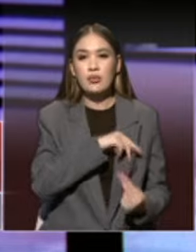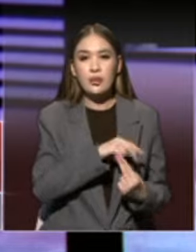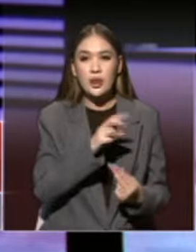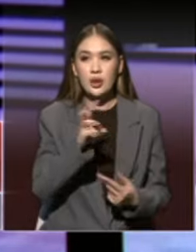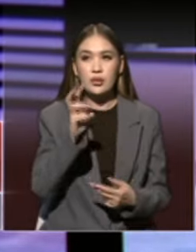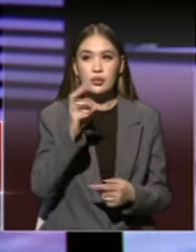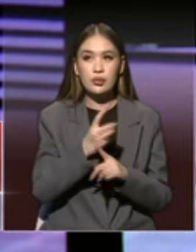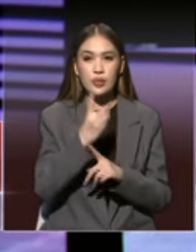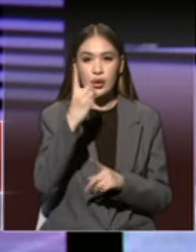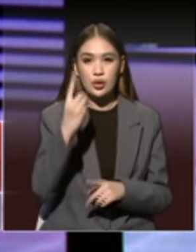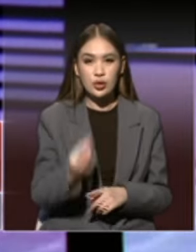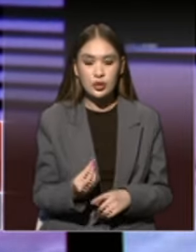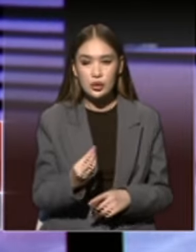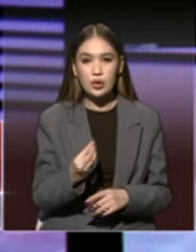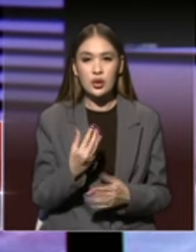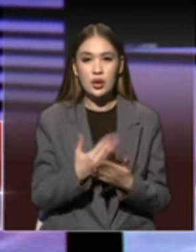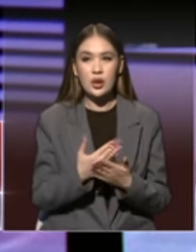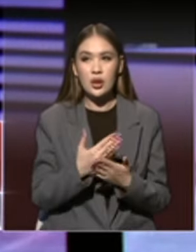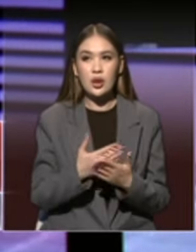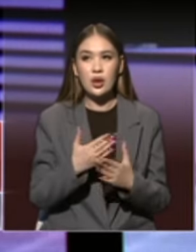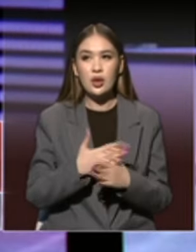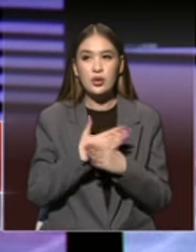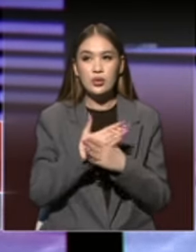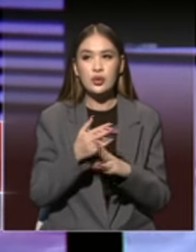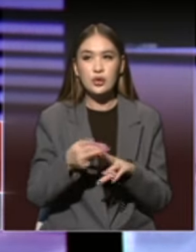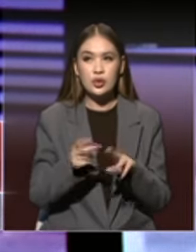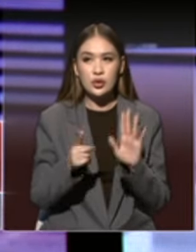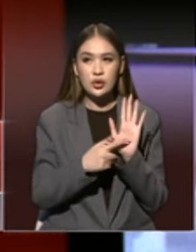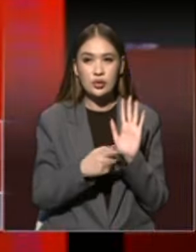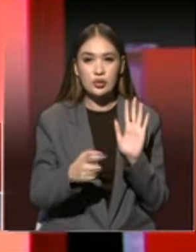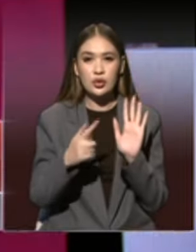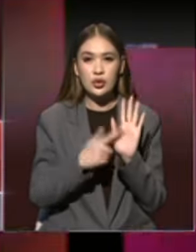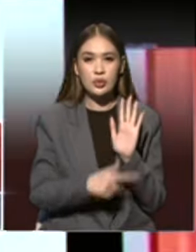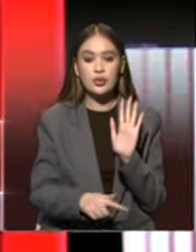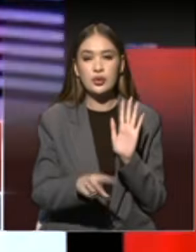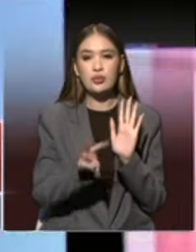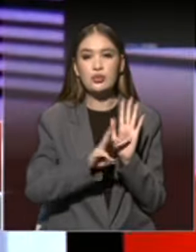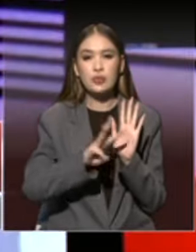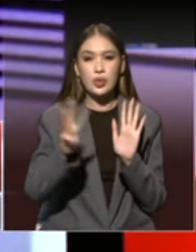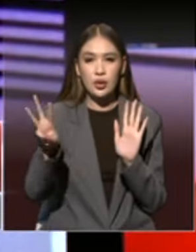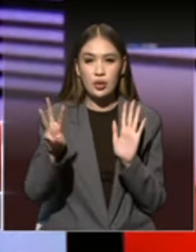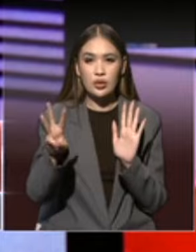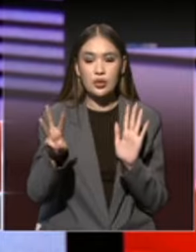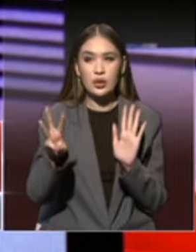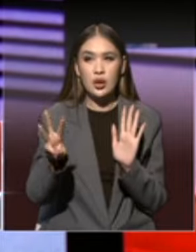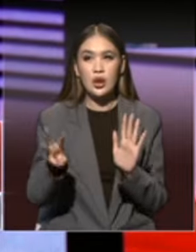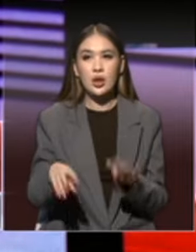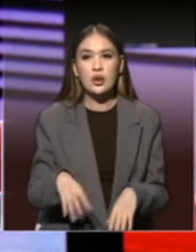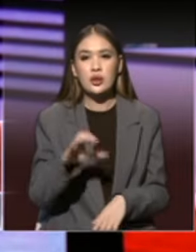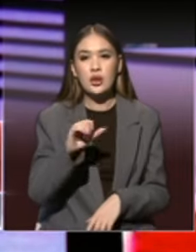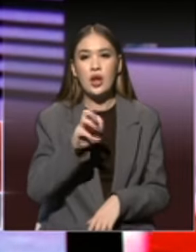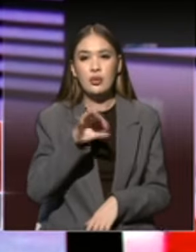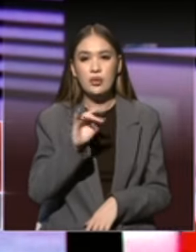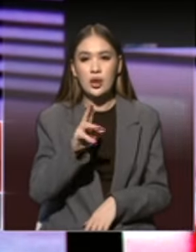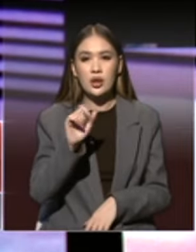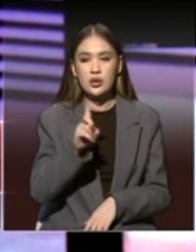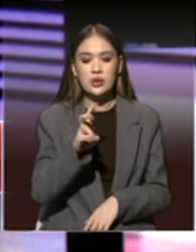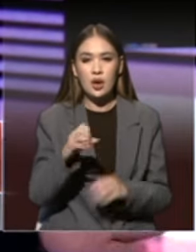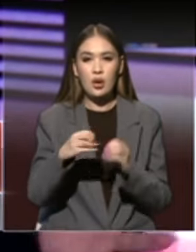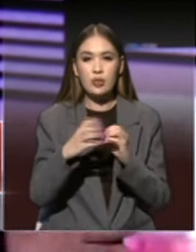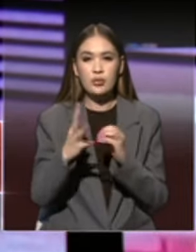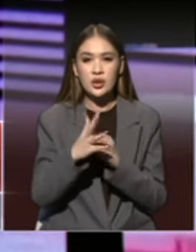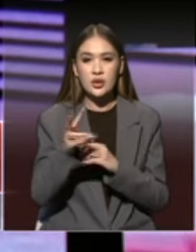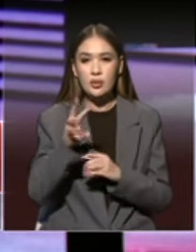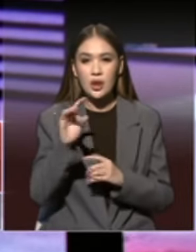бөліп Қазақстан халқы ассамблеясы 770 миллион Самұрық қазына 15 миллиард басқа